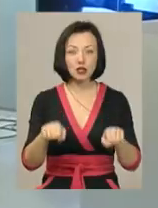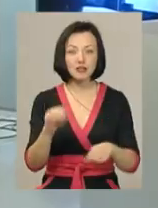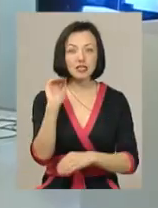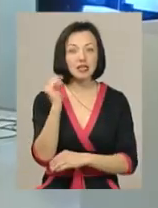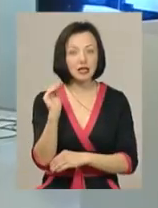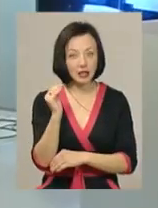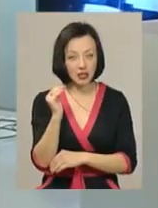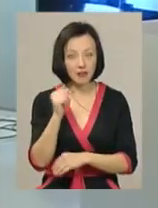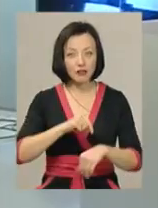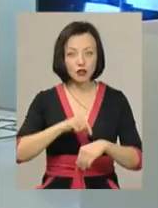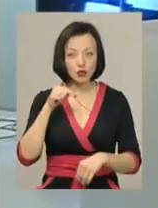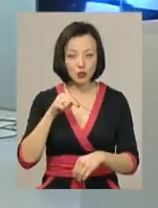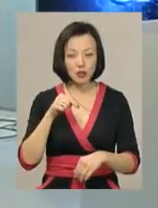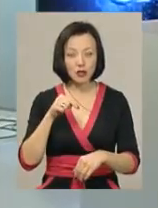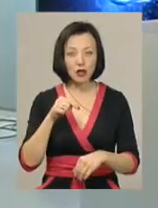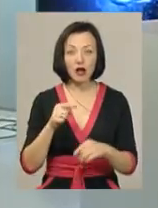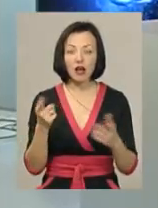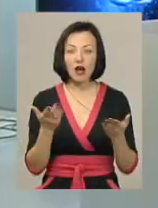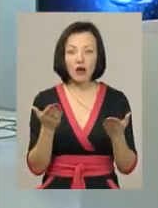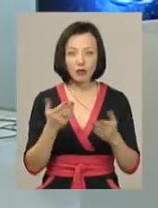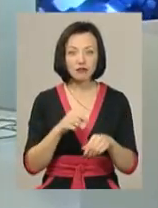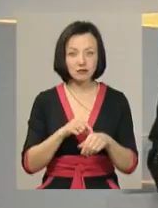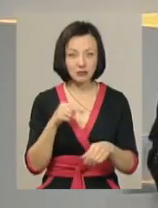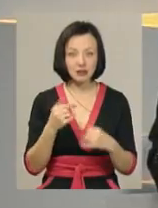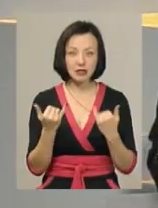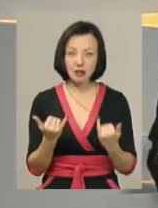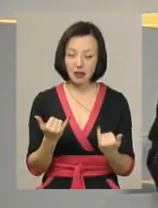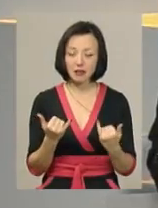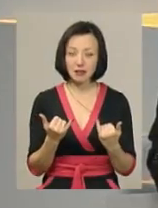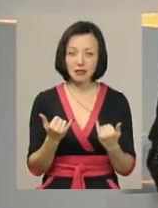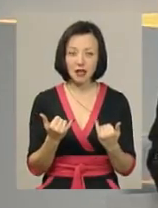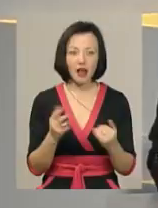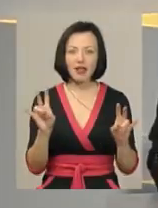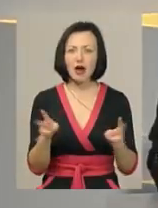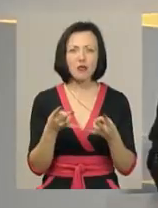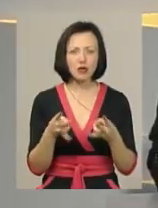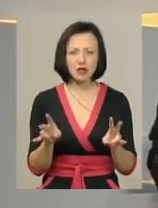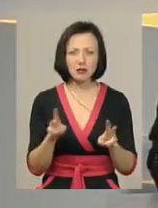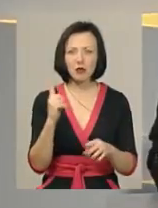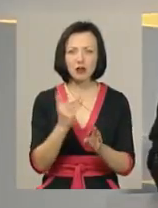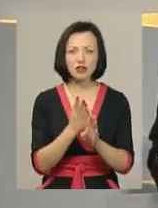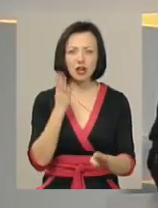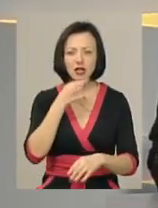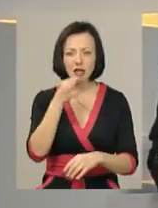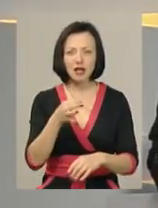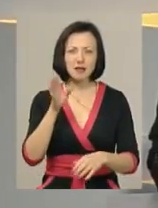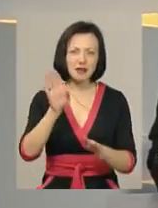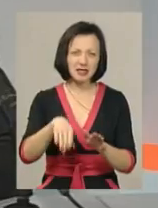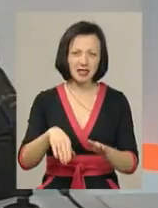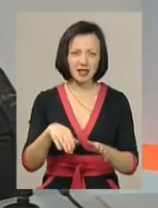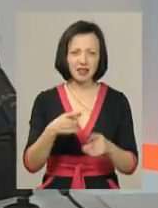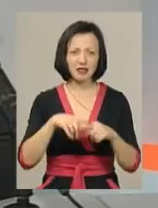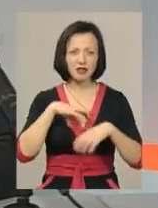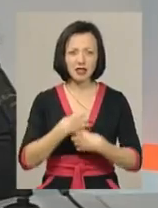дитині відчути ту реакцію яку вона відчуває тому що не потрібно в першу чергу казати Та перестаньте